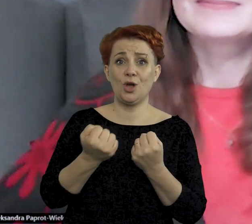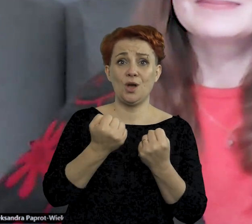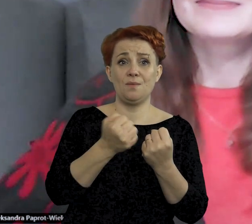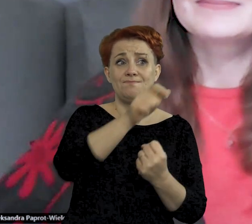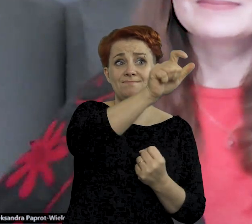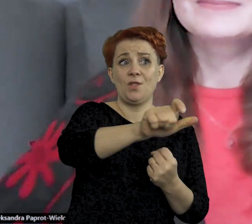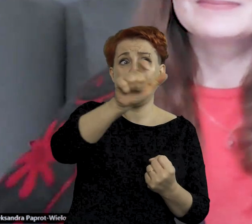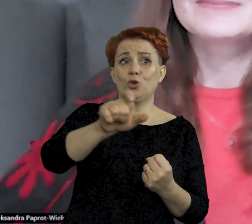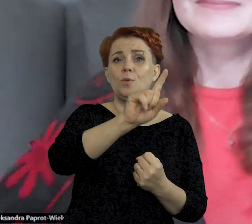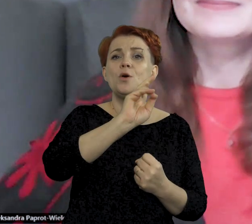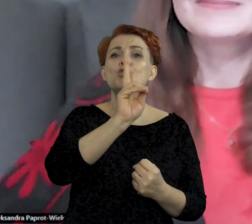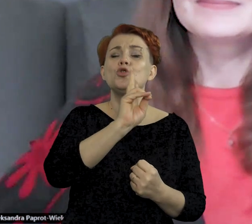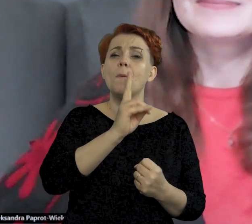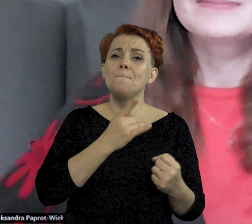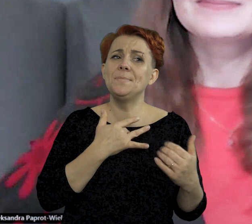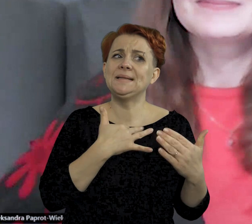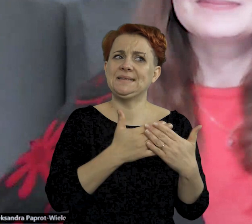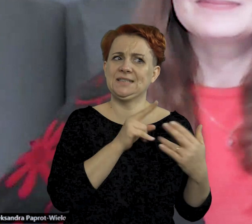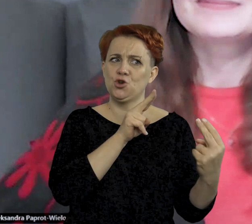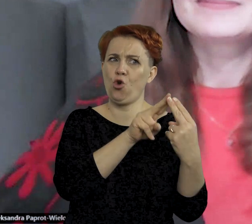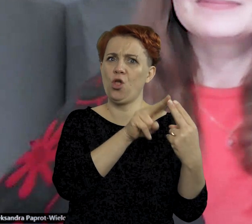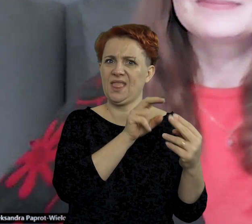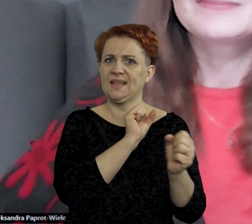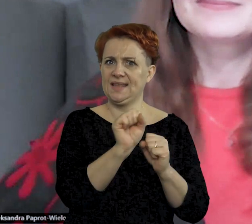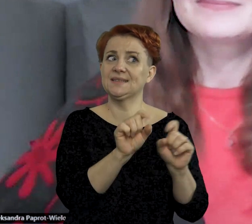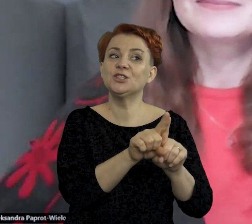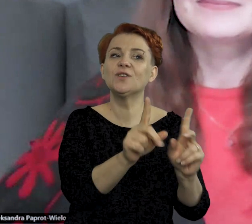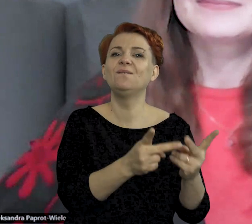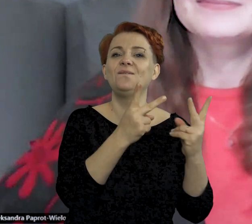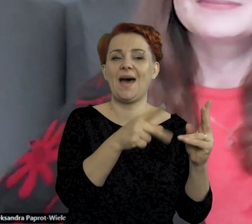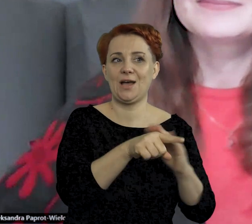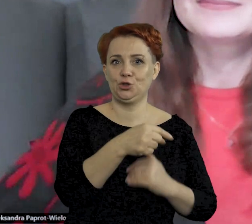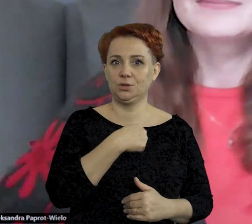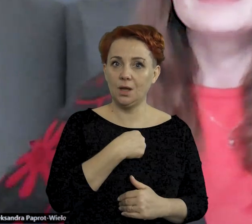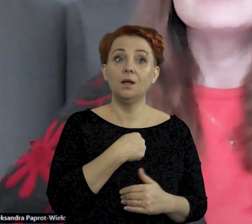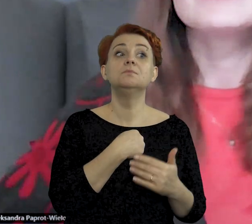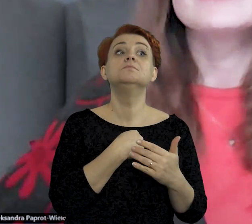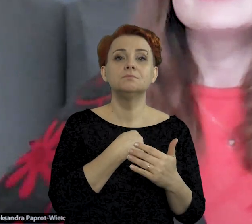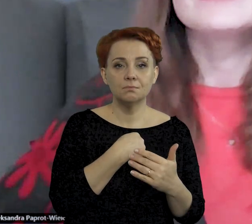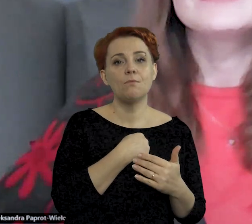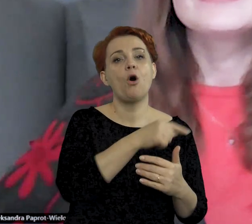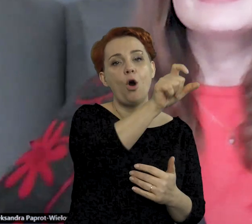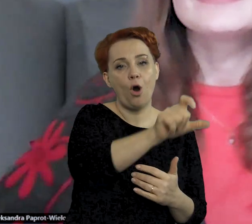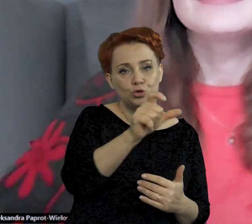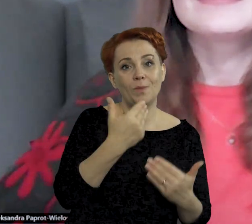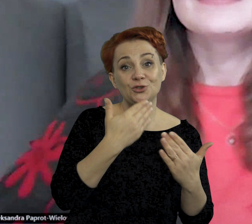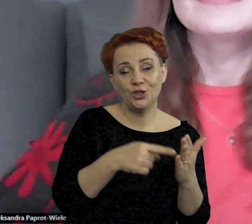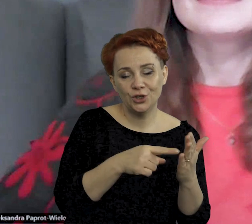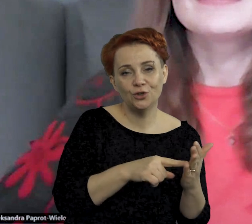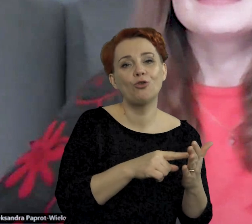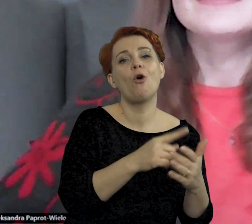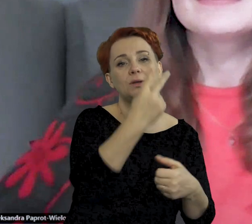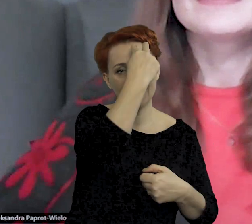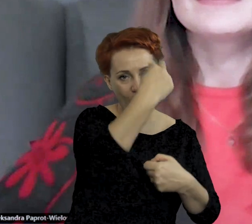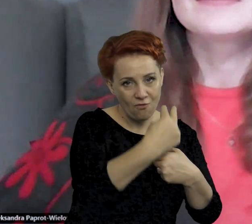nami, nam najbliższe, też są dla nas najważniejsze, bo będą one potrafiły jak najlepiej i